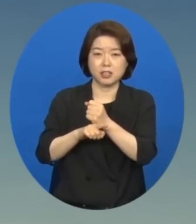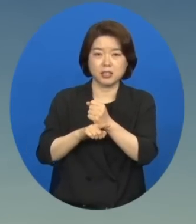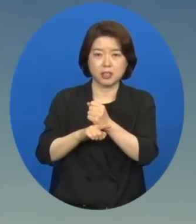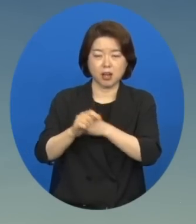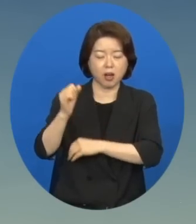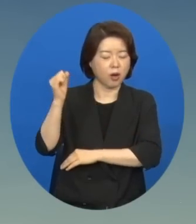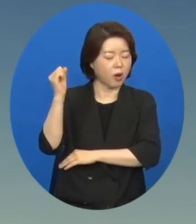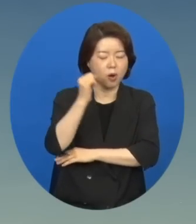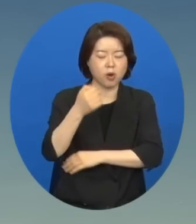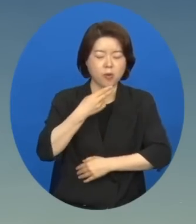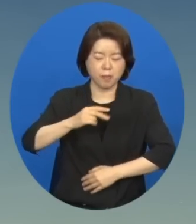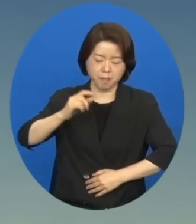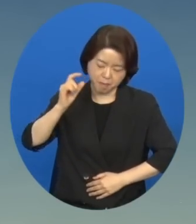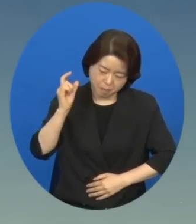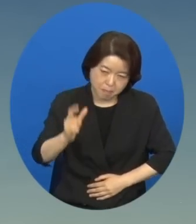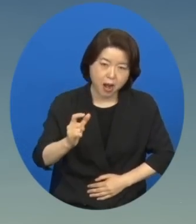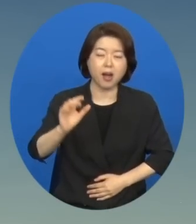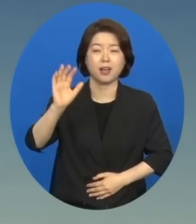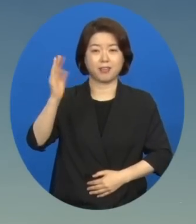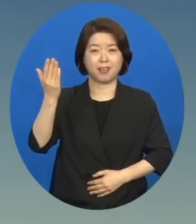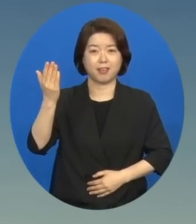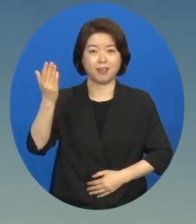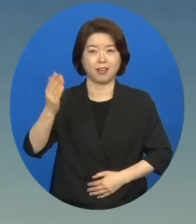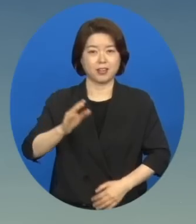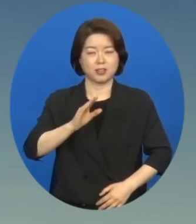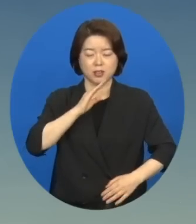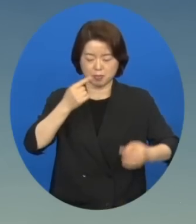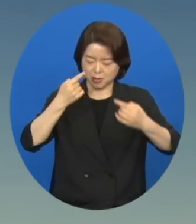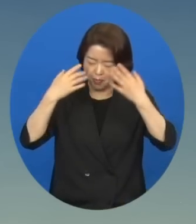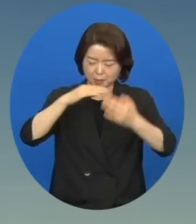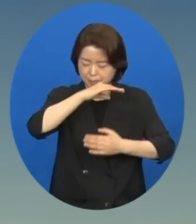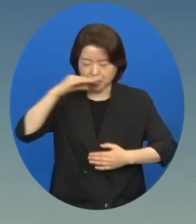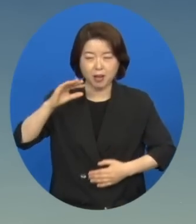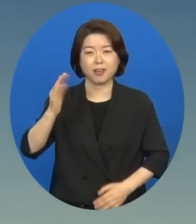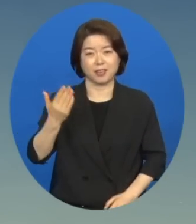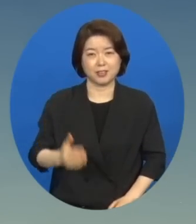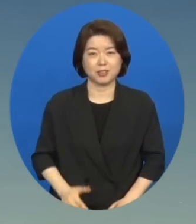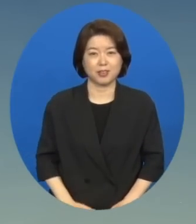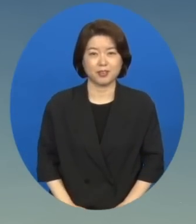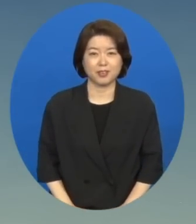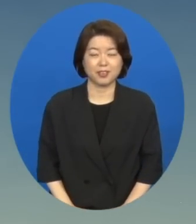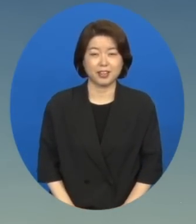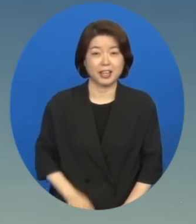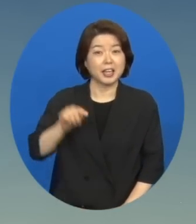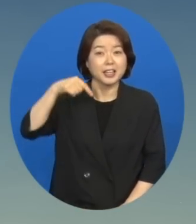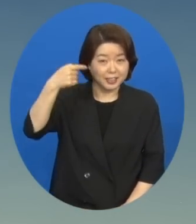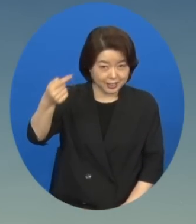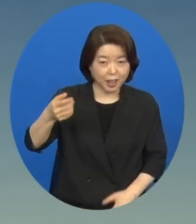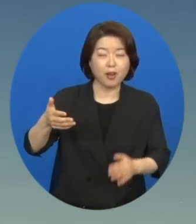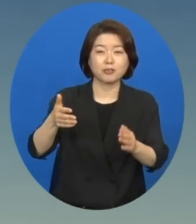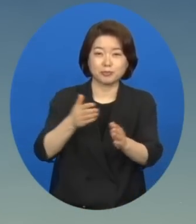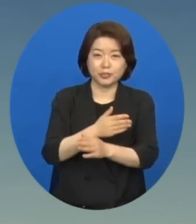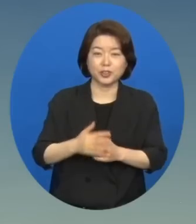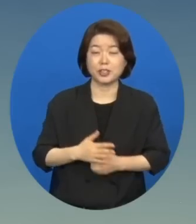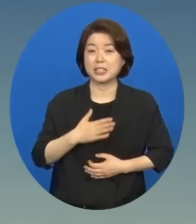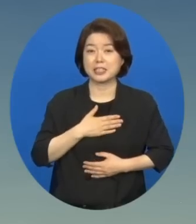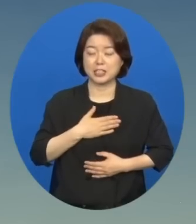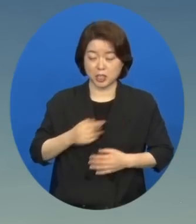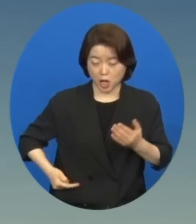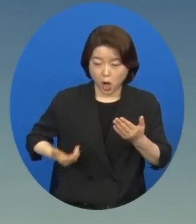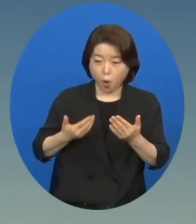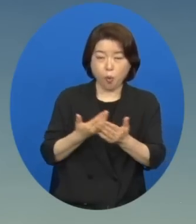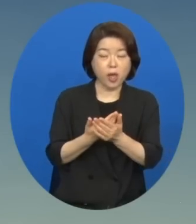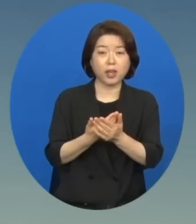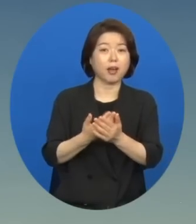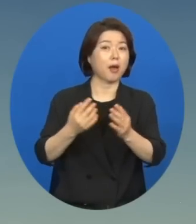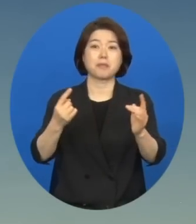흔들리지 않은 이거 하나는 너무 바로 세워졌어요. 그리고 나서부터는 저의 회개가